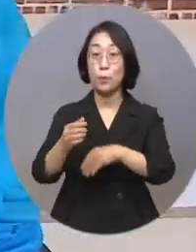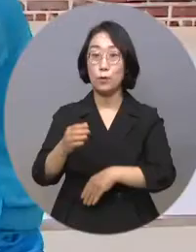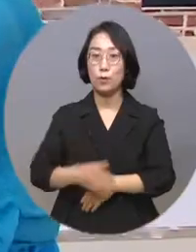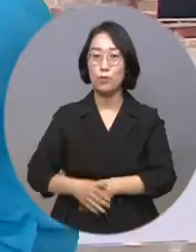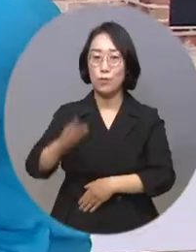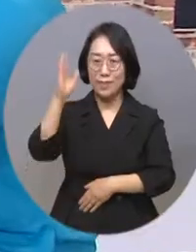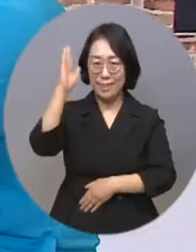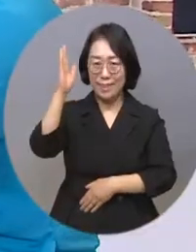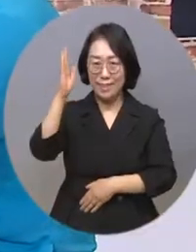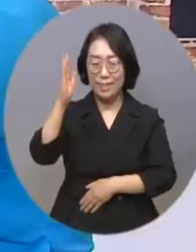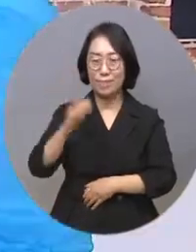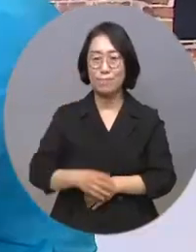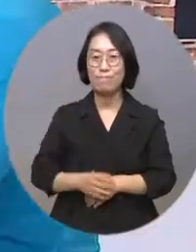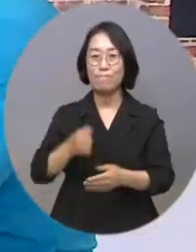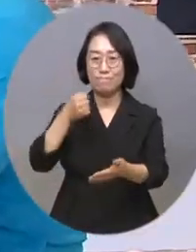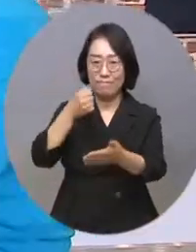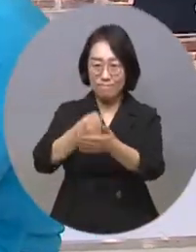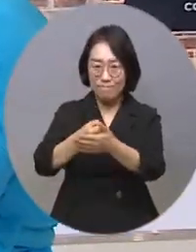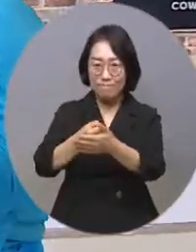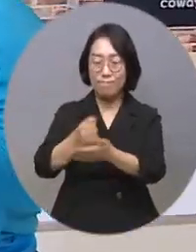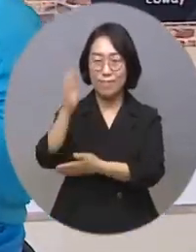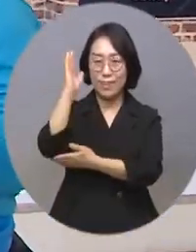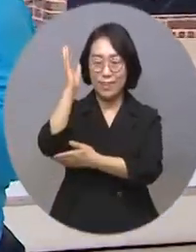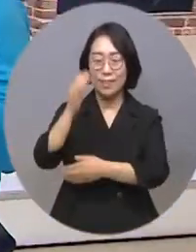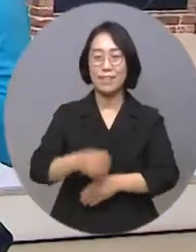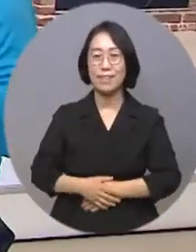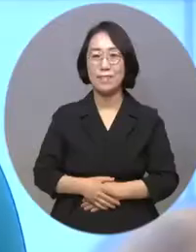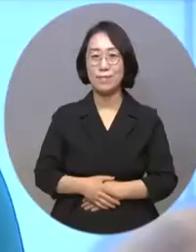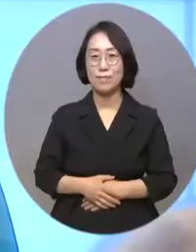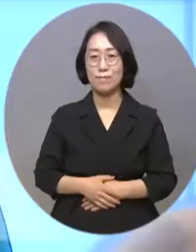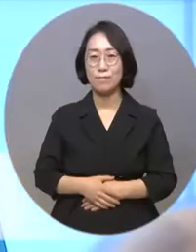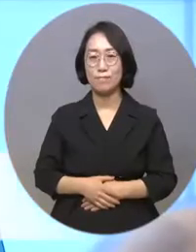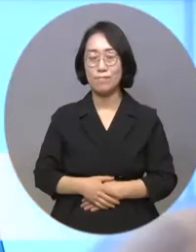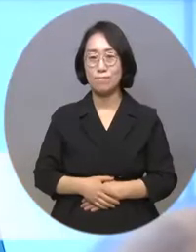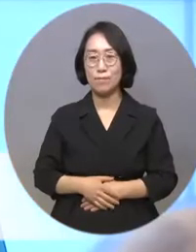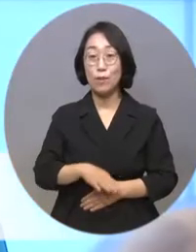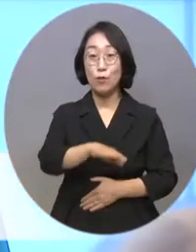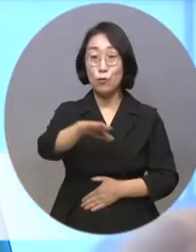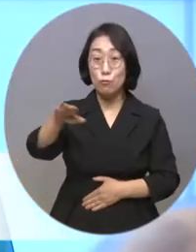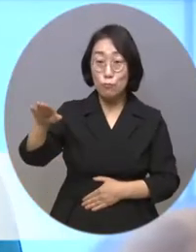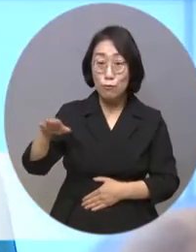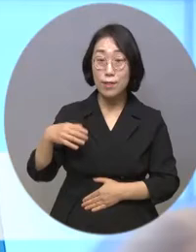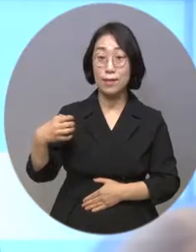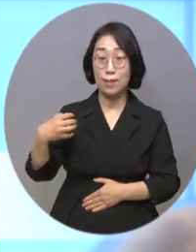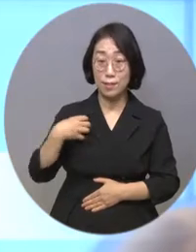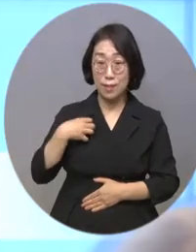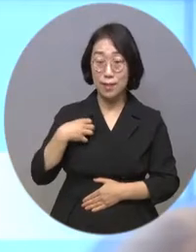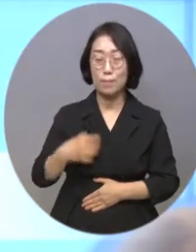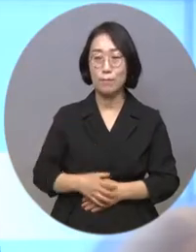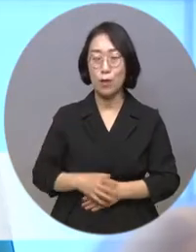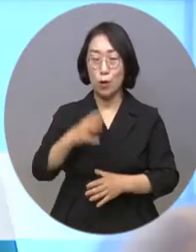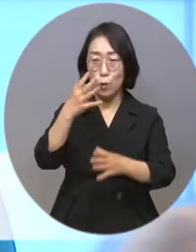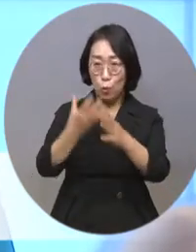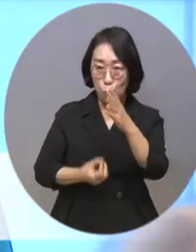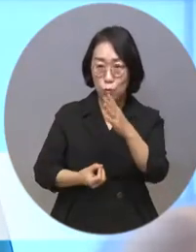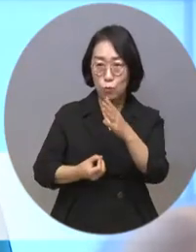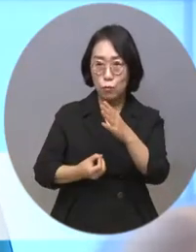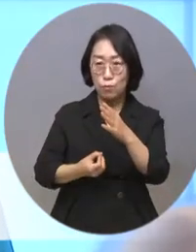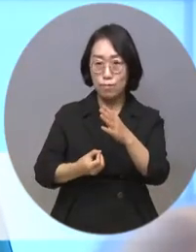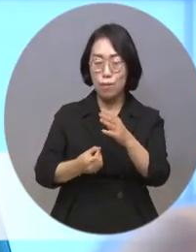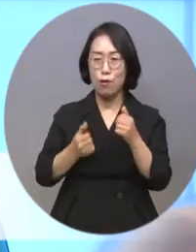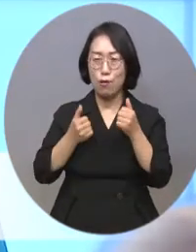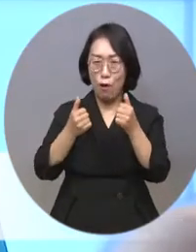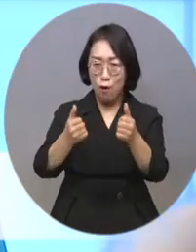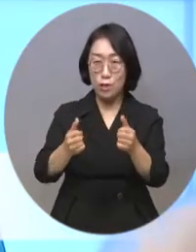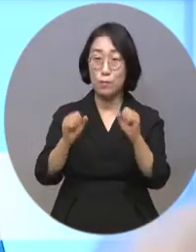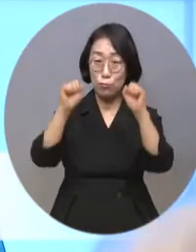출발을 위해 최선을 다하겠다는 포부를 드러냈습니다. 저희들의 역할은 농구 코트 안팎에서 우리